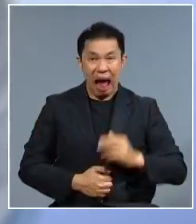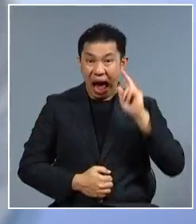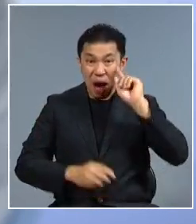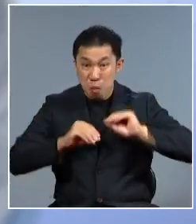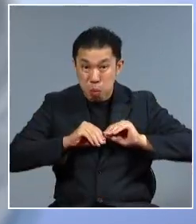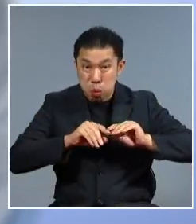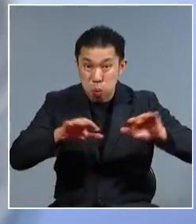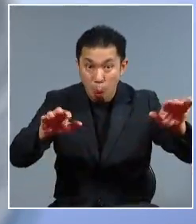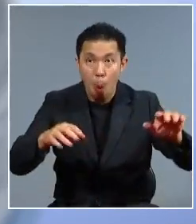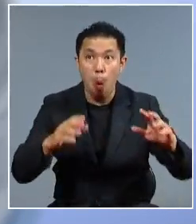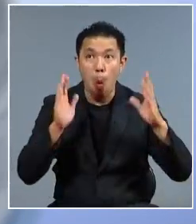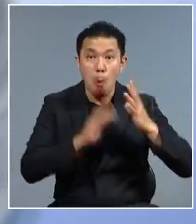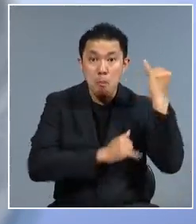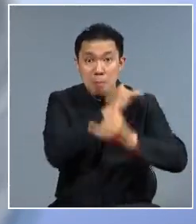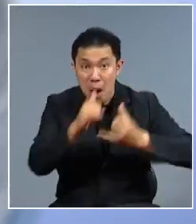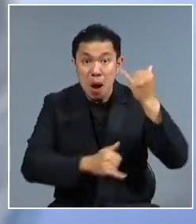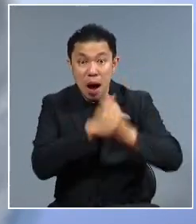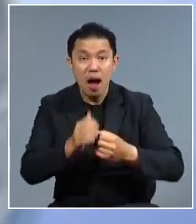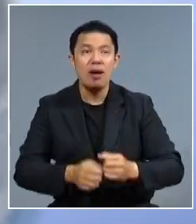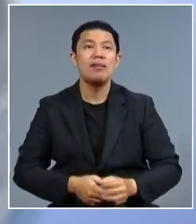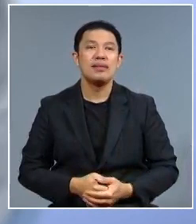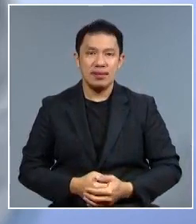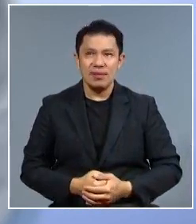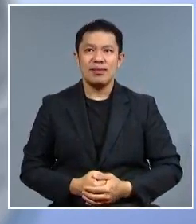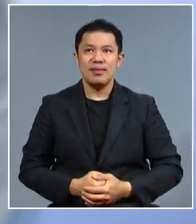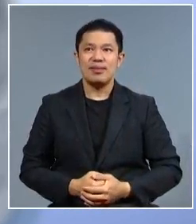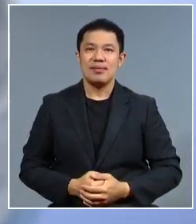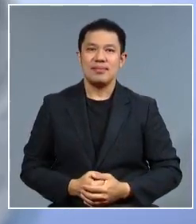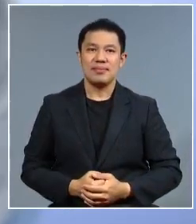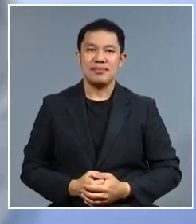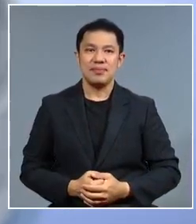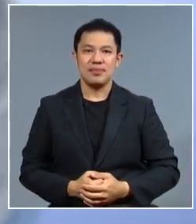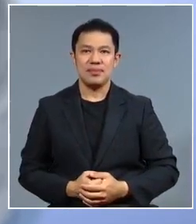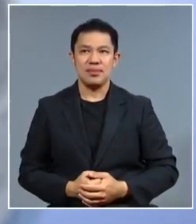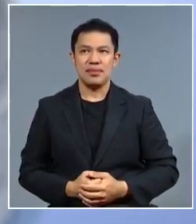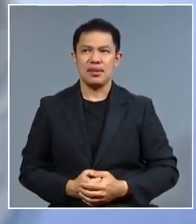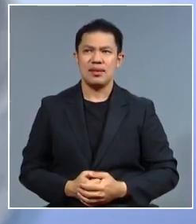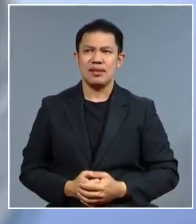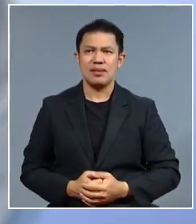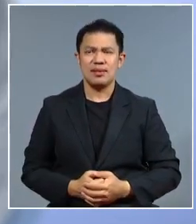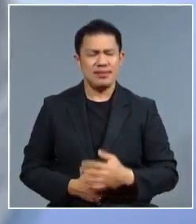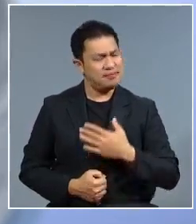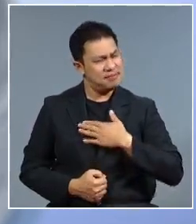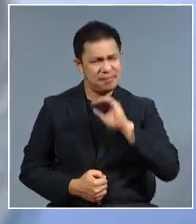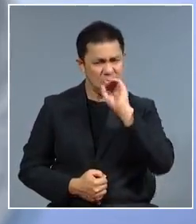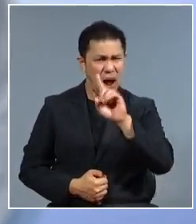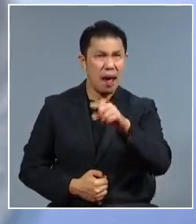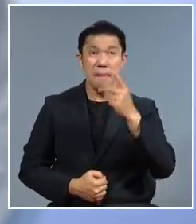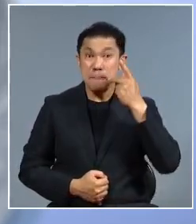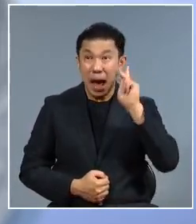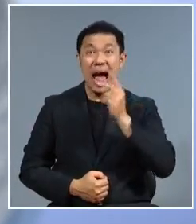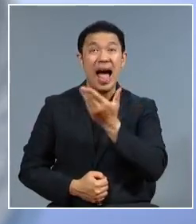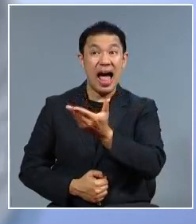ปุ๊บมาแล้ว ต้องมาค่ะ ต้องมาแล้วแล้วจะบอกให้ฟังเลยนะคนอย่างป้าแ